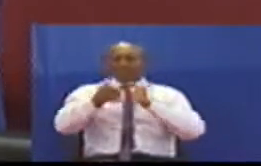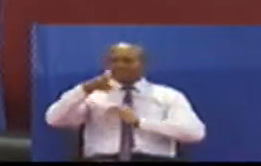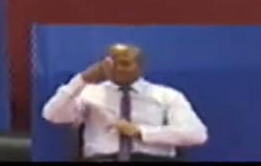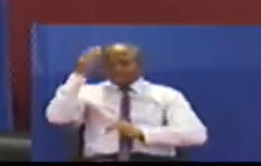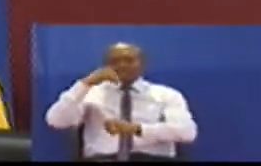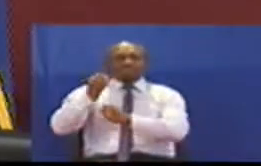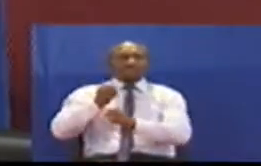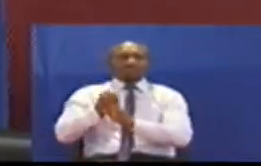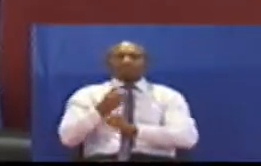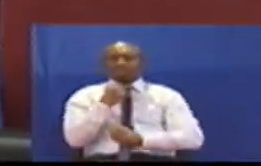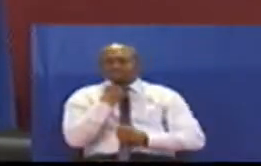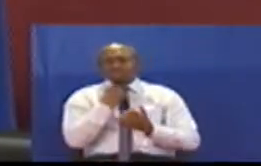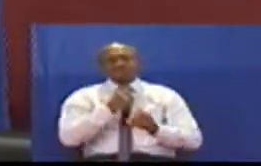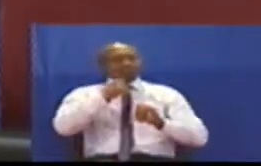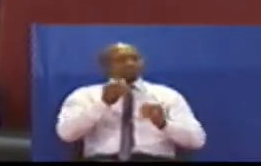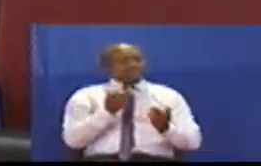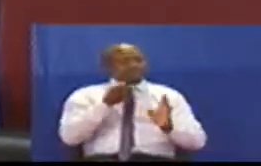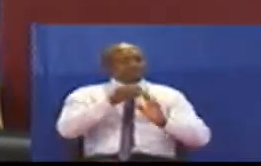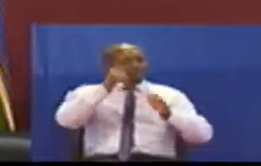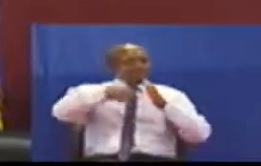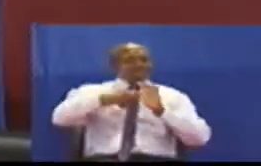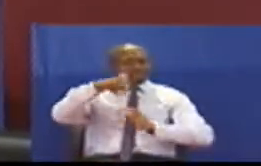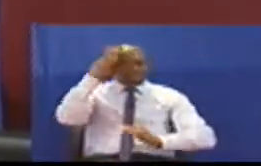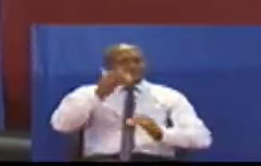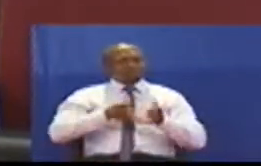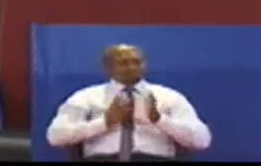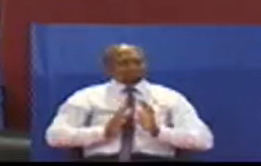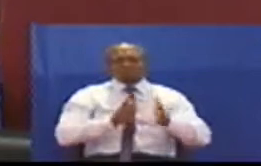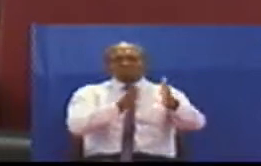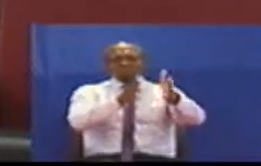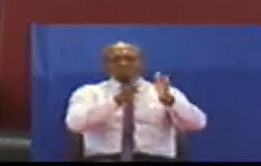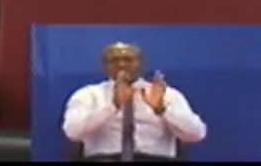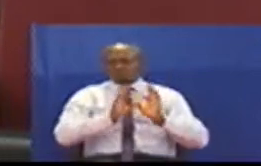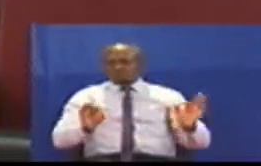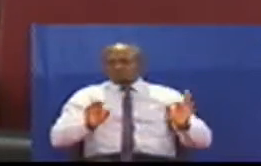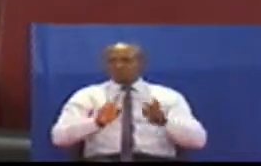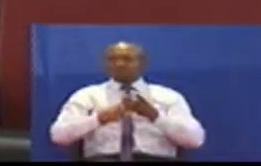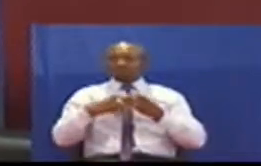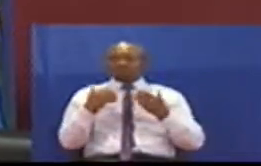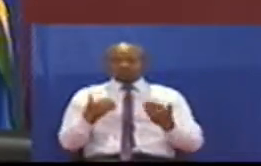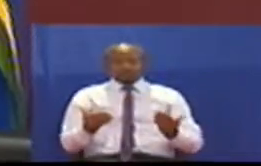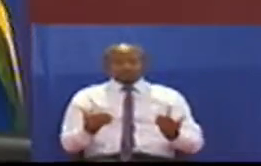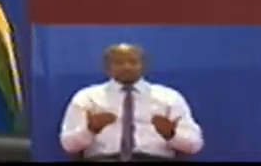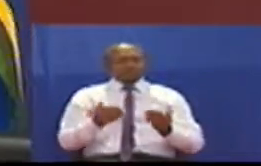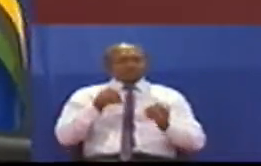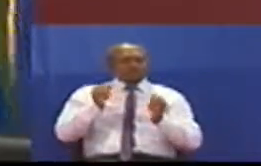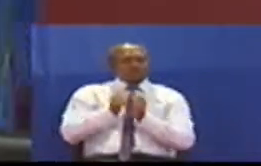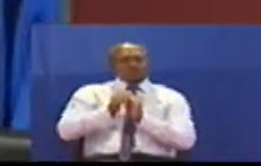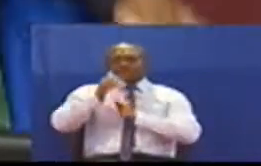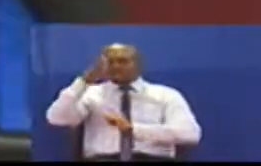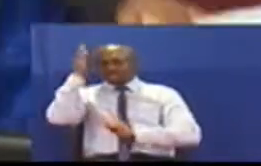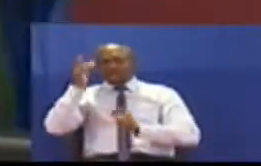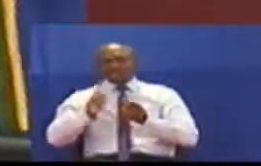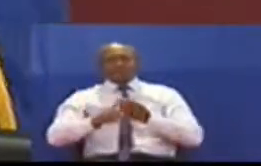isifanye kazi yake kwa miradi ya serikali, kwamba iweze kwenda haraka, iweze kwa speed, kwa vitu vya serikali hazikafanyi